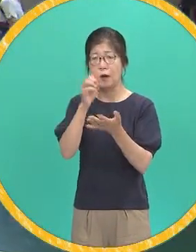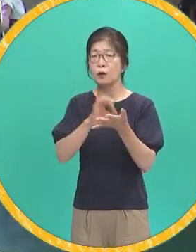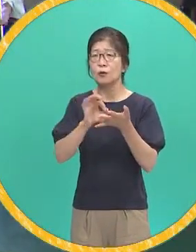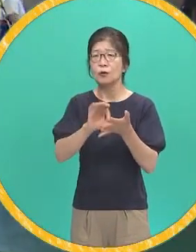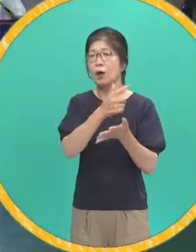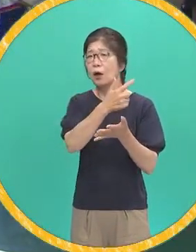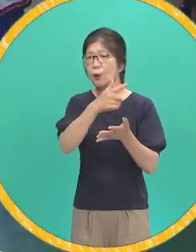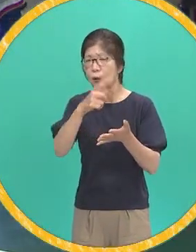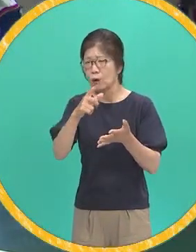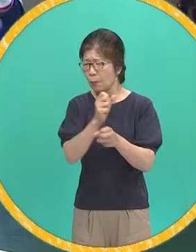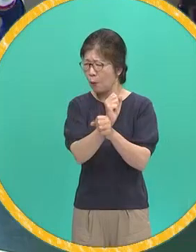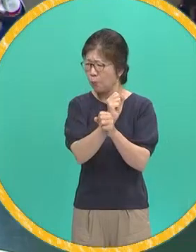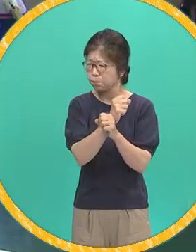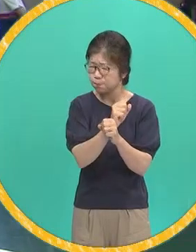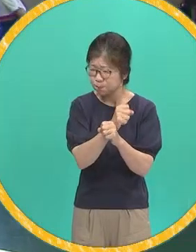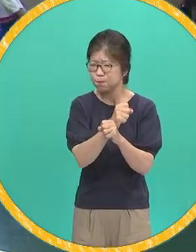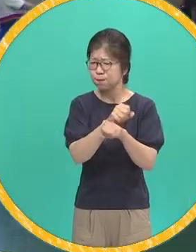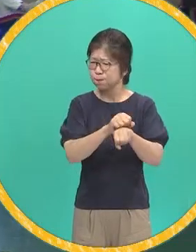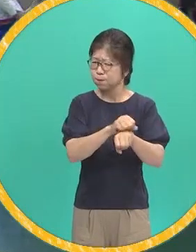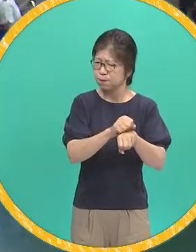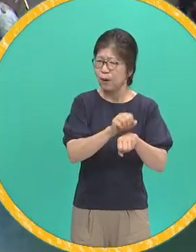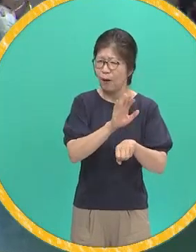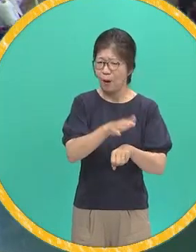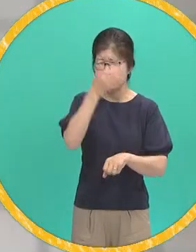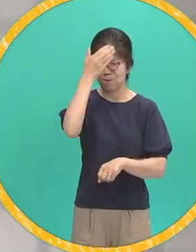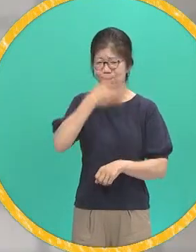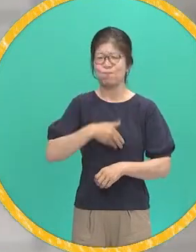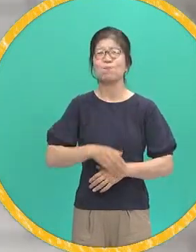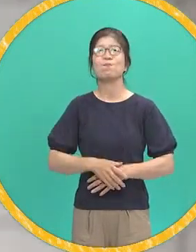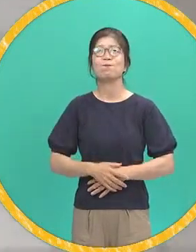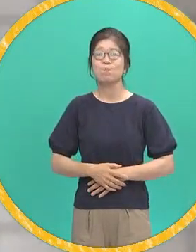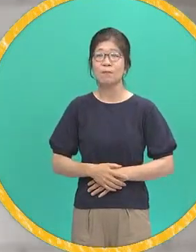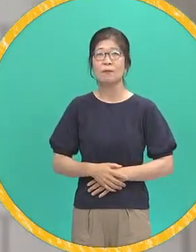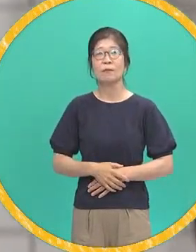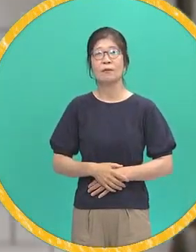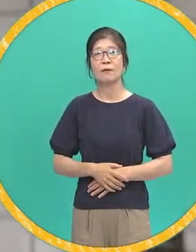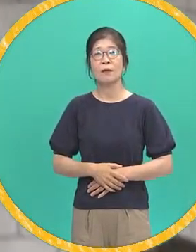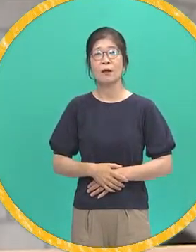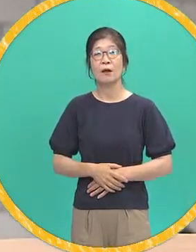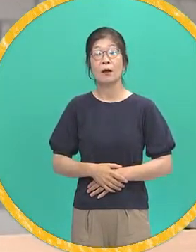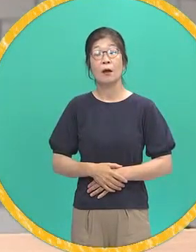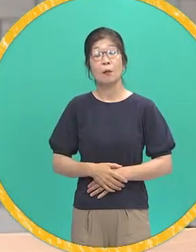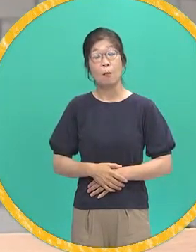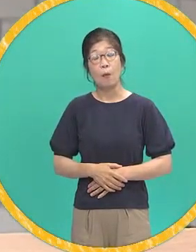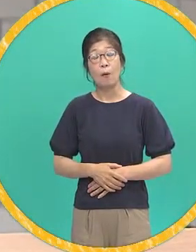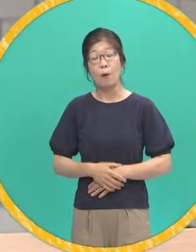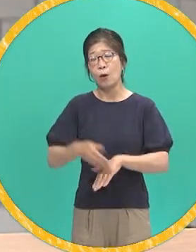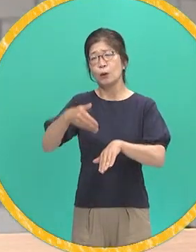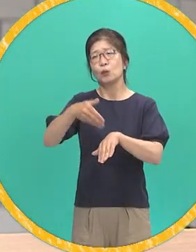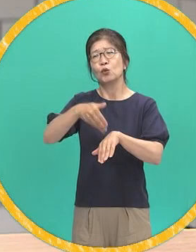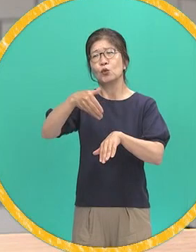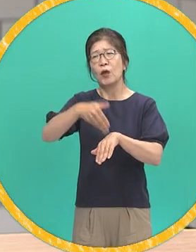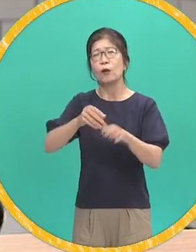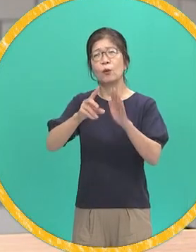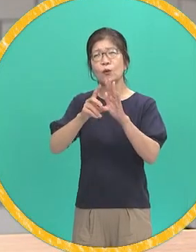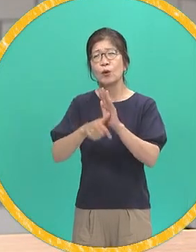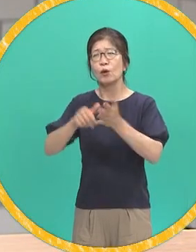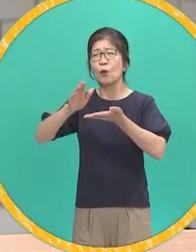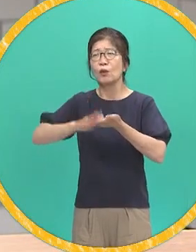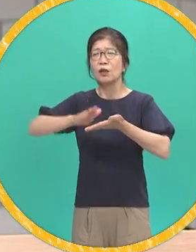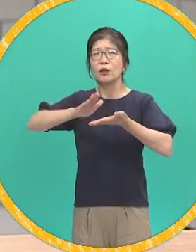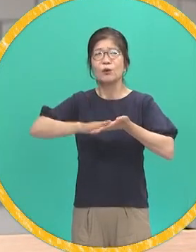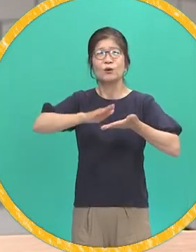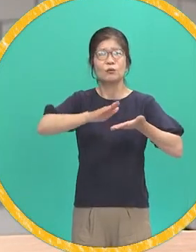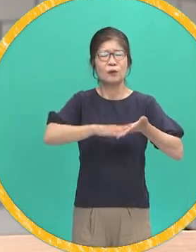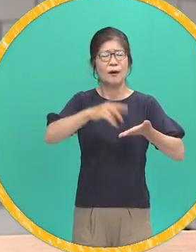細部までこだわっているんですねもう歩行訓練の1と3とかもう